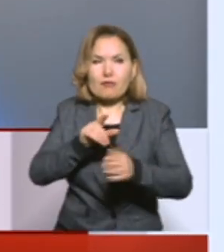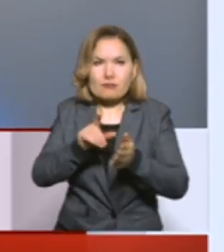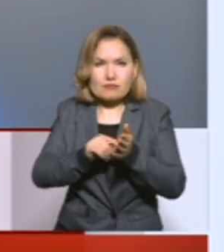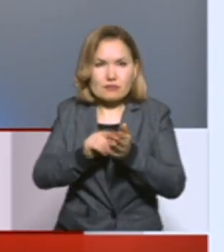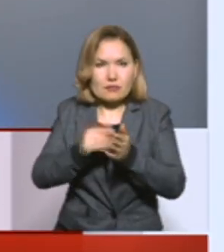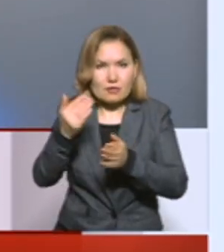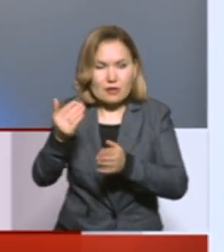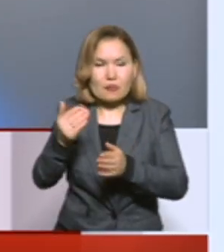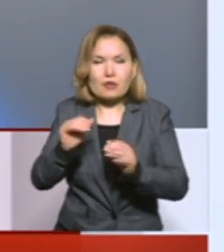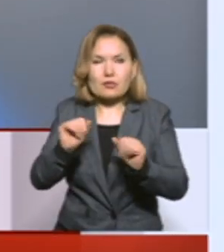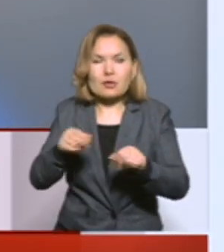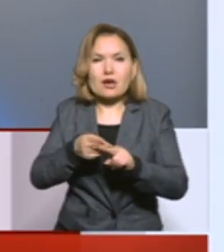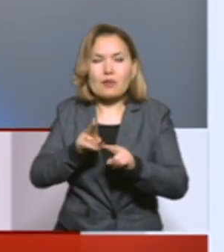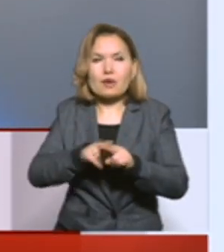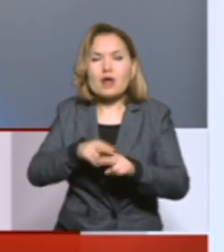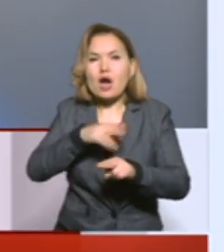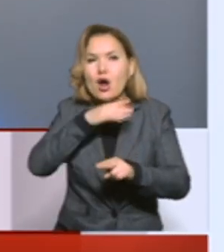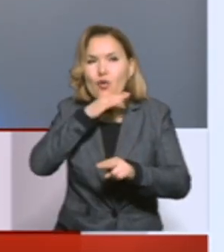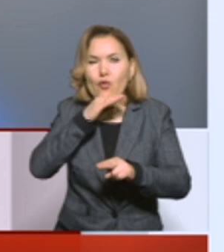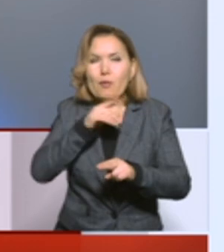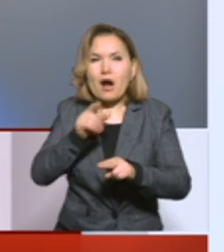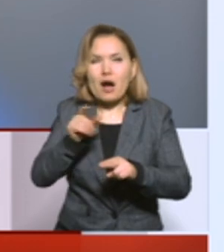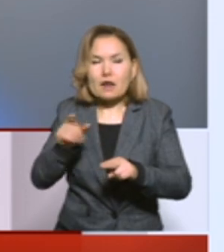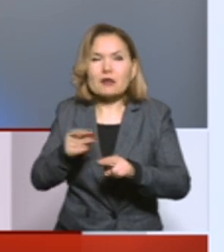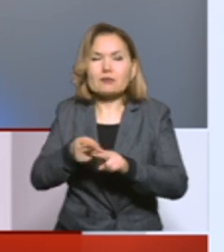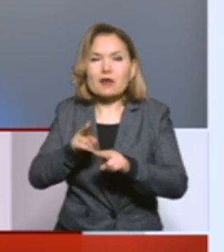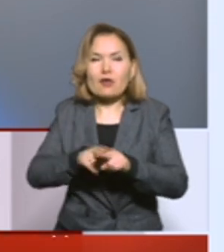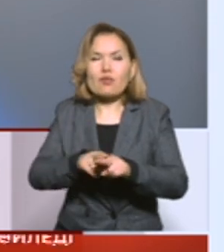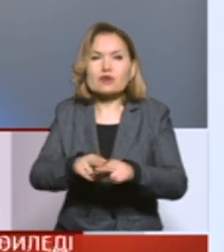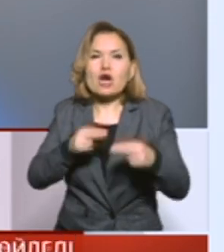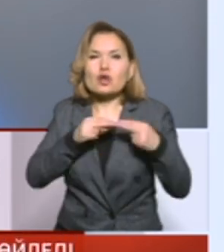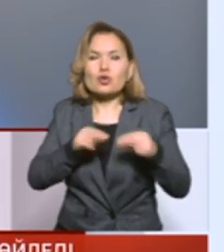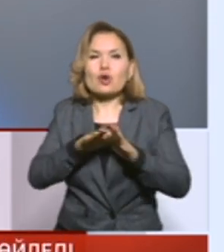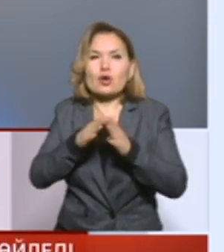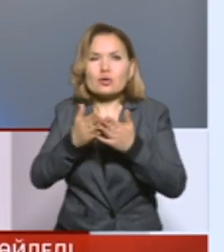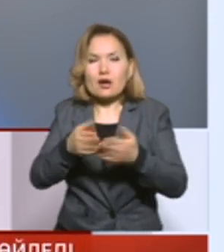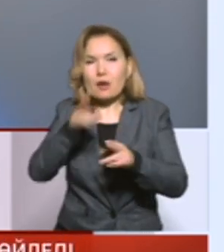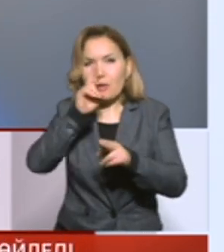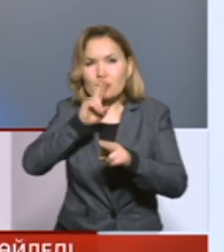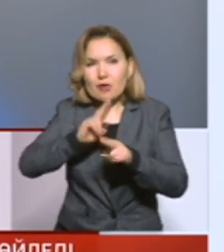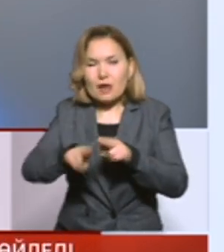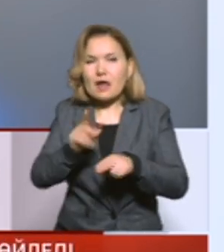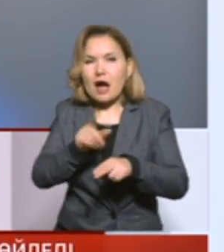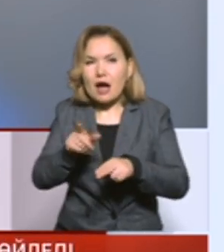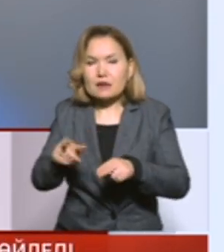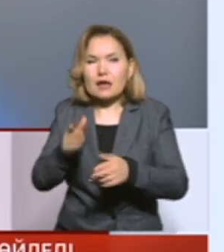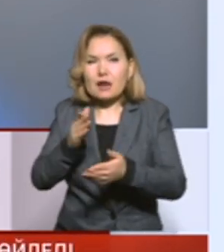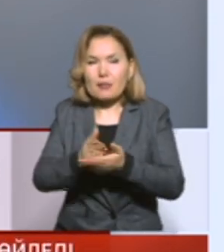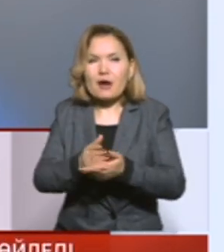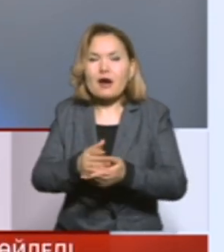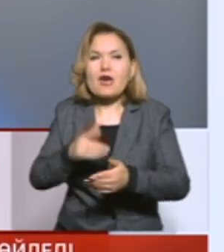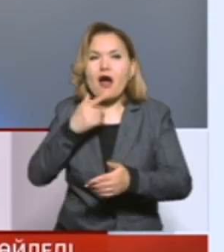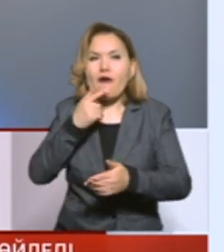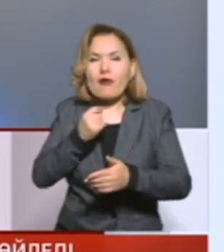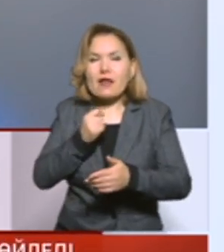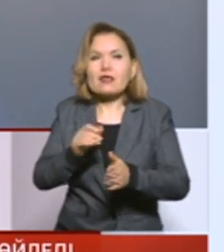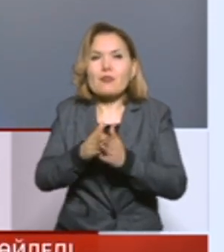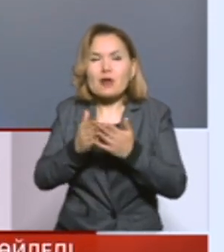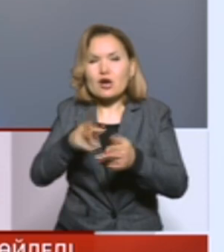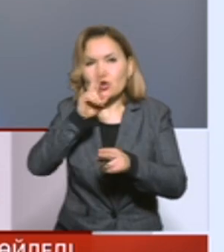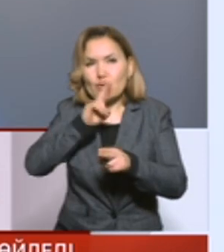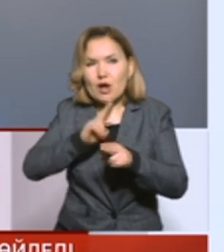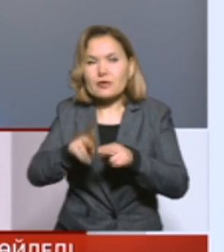көп, себебі кейбіреулер ойлайды, менде трудовая книжкасы жоғалған адамдар бар, иә, немесе военный билеті жоғалған адамдар